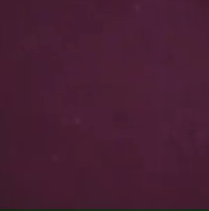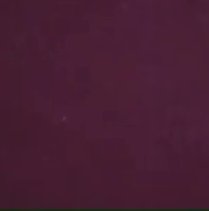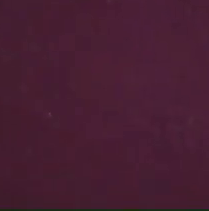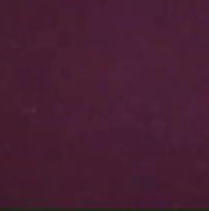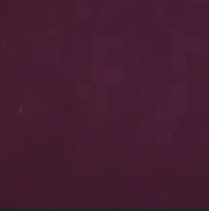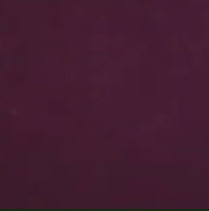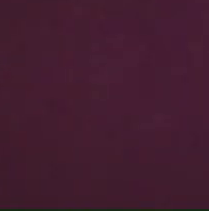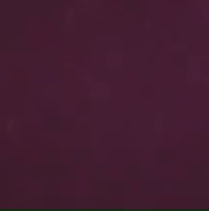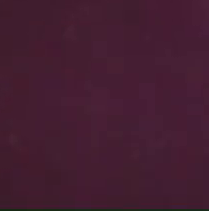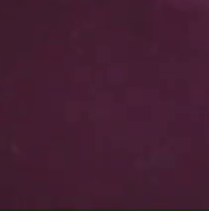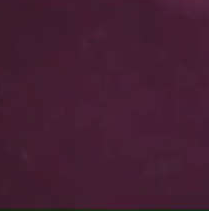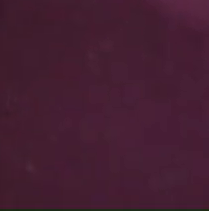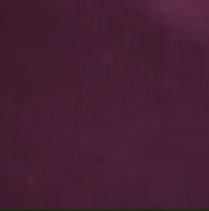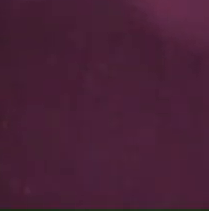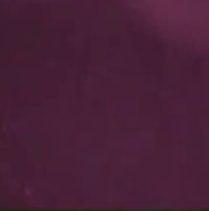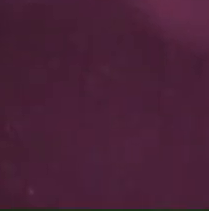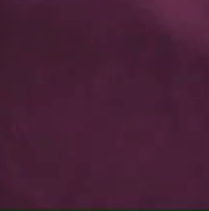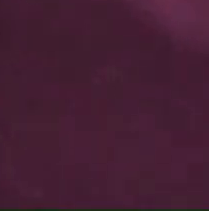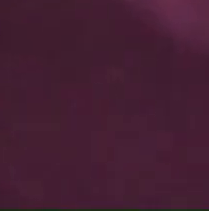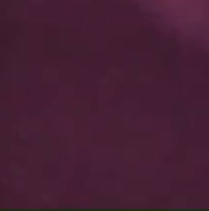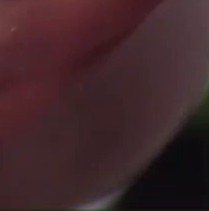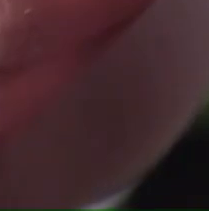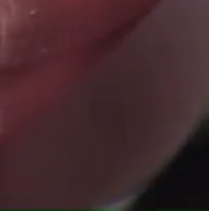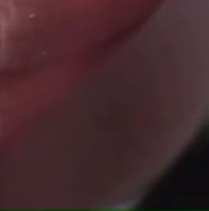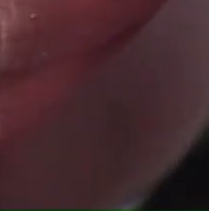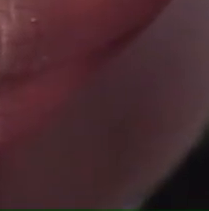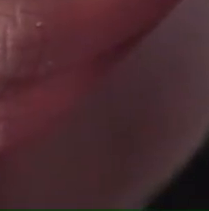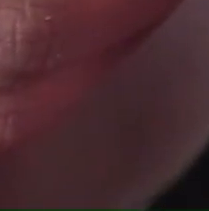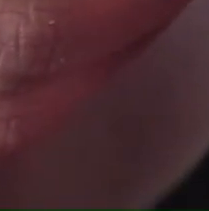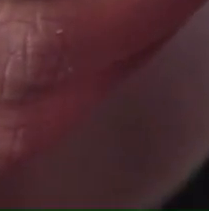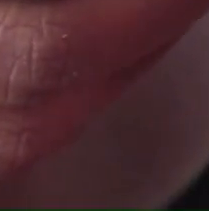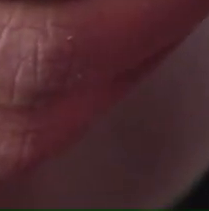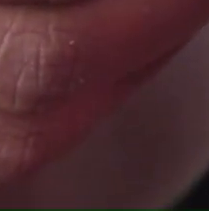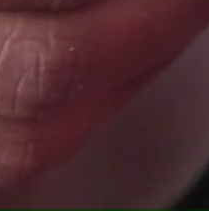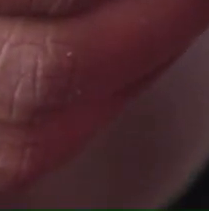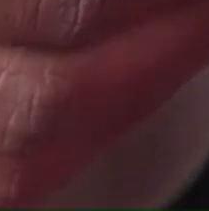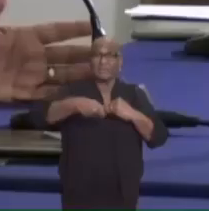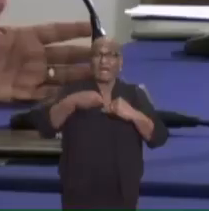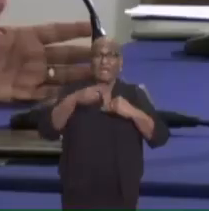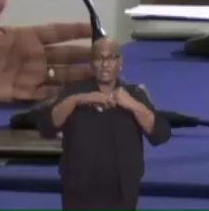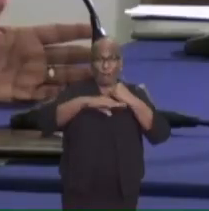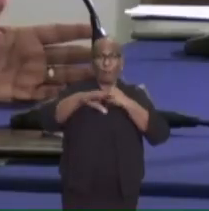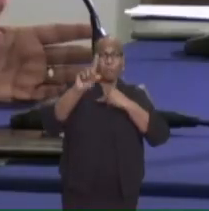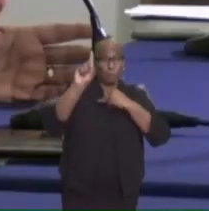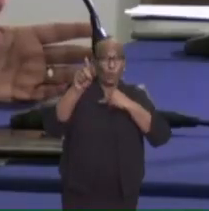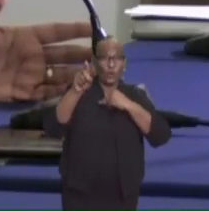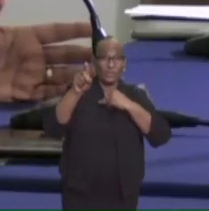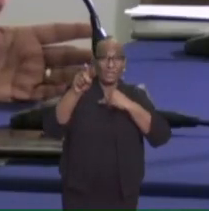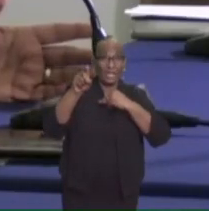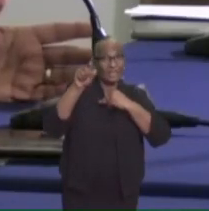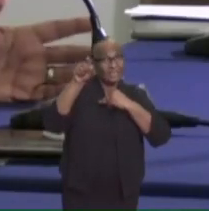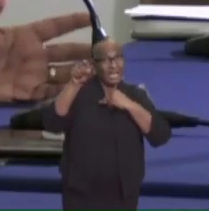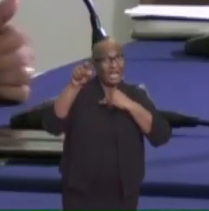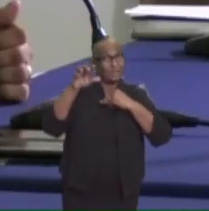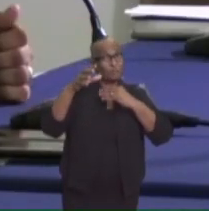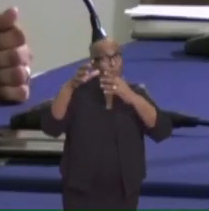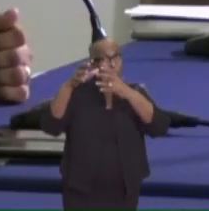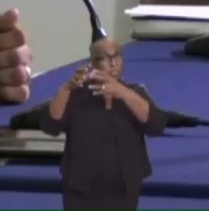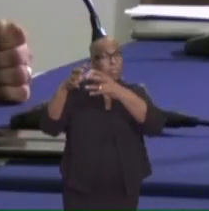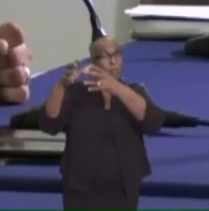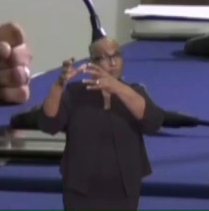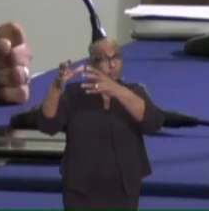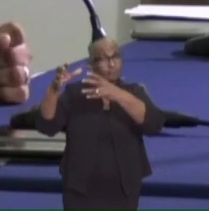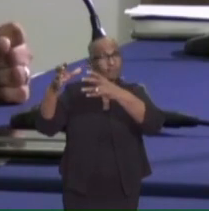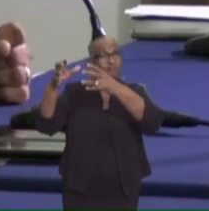ook toestemming moet geven. En als er daar wat vertraging in komt,